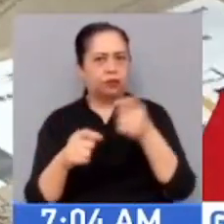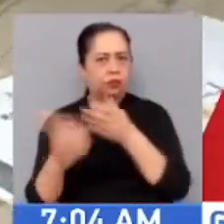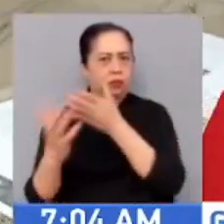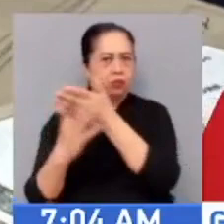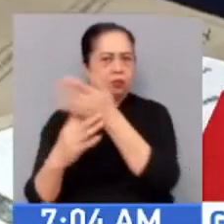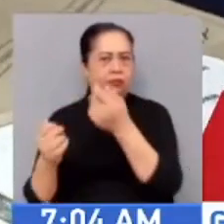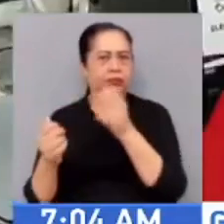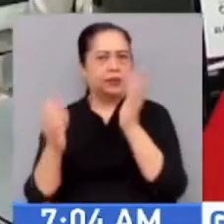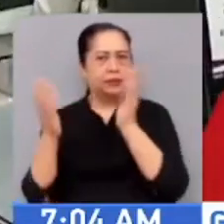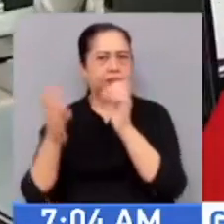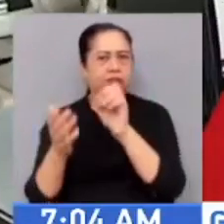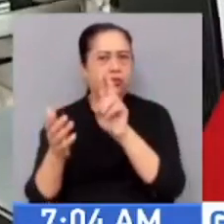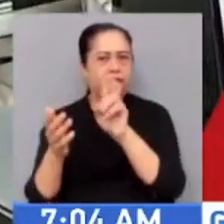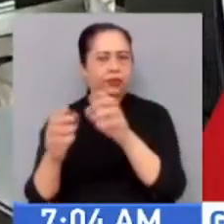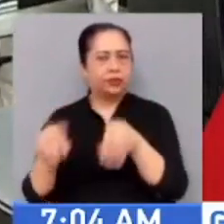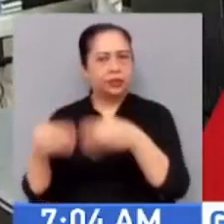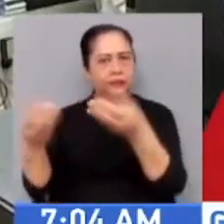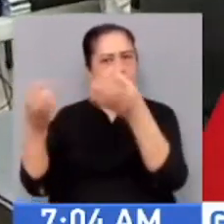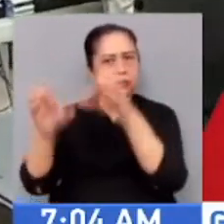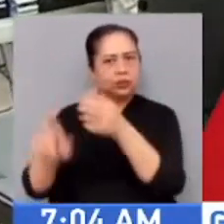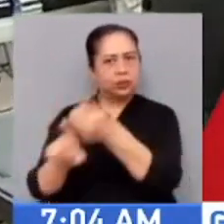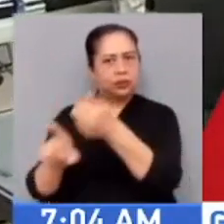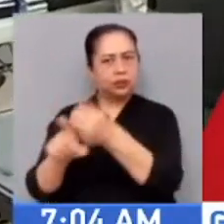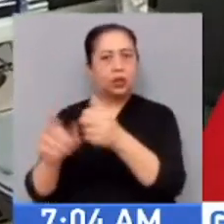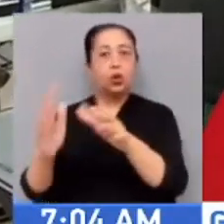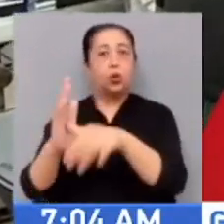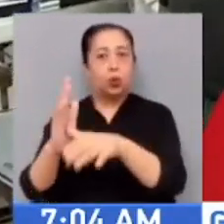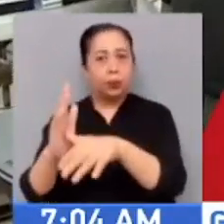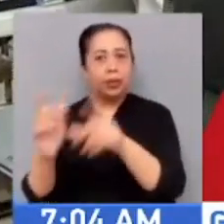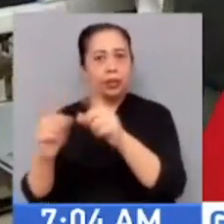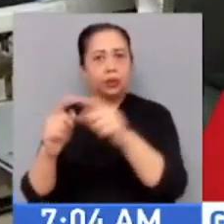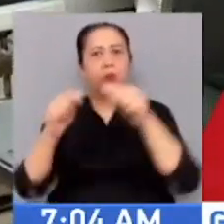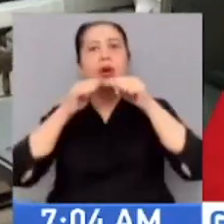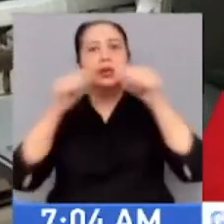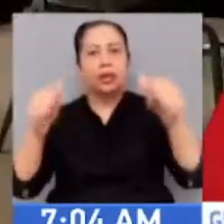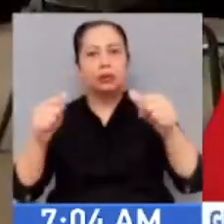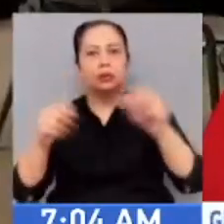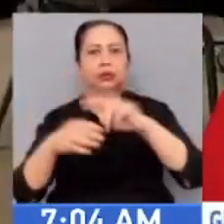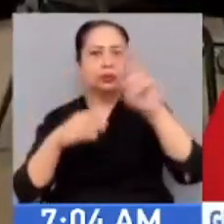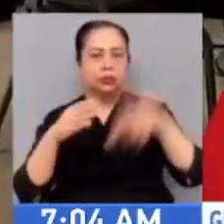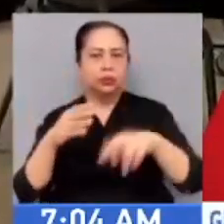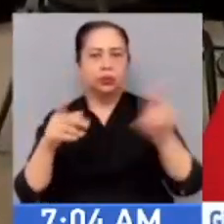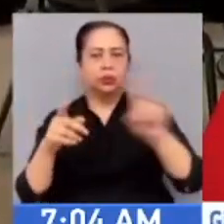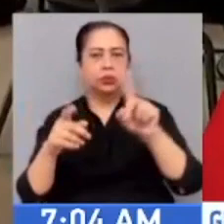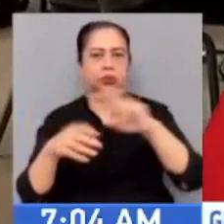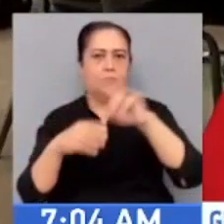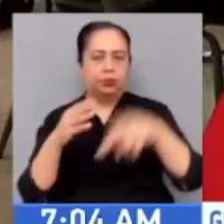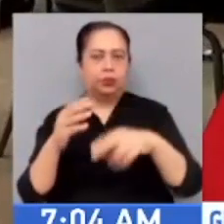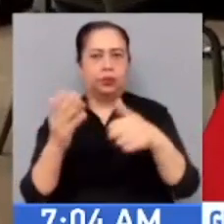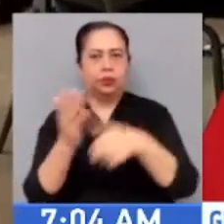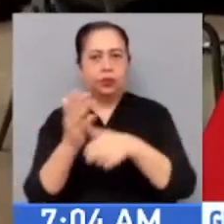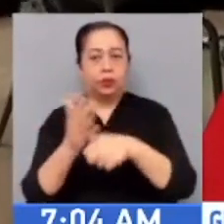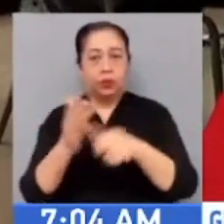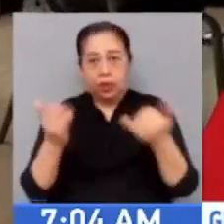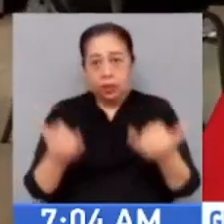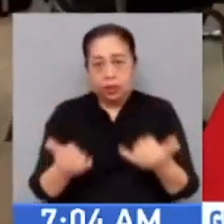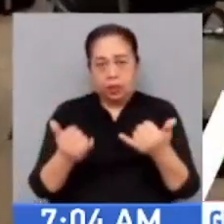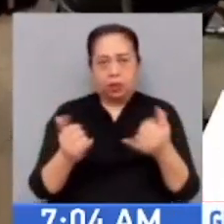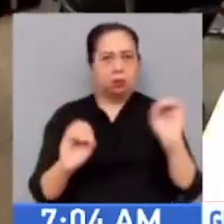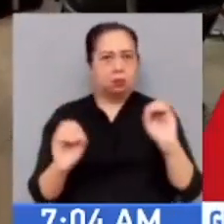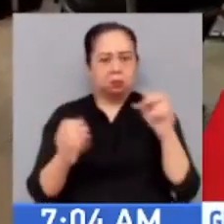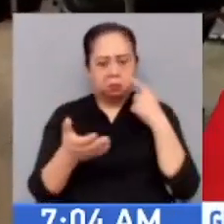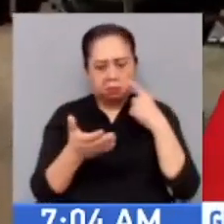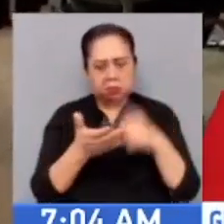para bigyan daw ng pagkakataon ng COMELEC na mag-announce ng resulta ng botohan. Iginit din niya na sa ngayon, wala silang nakikitang discrepancy